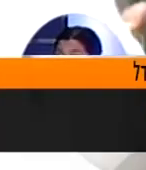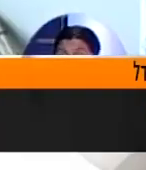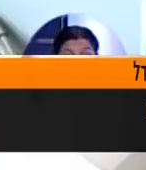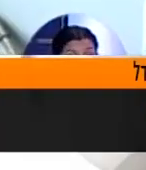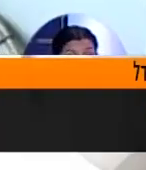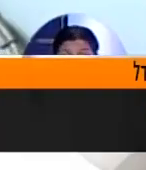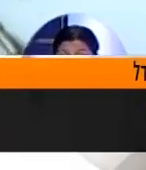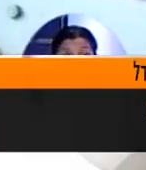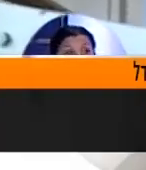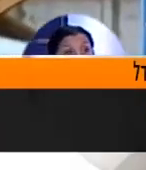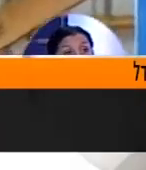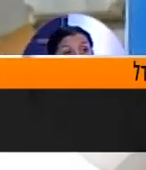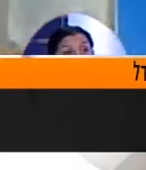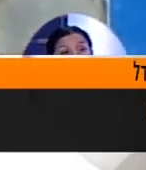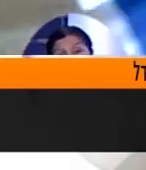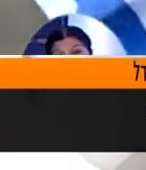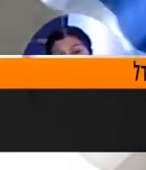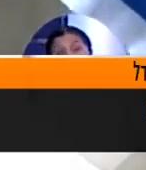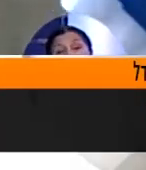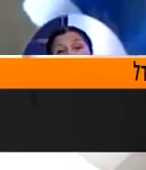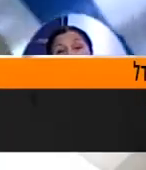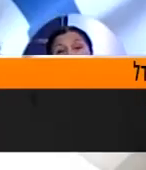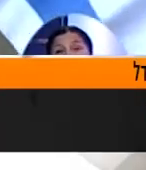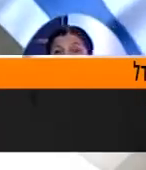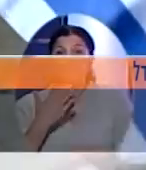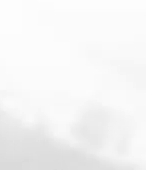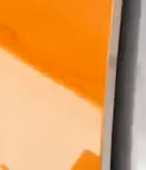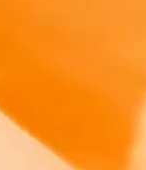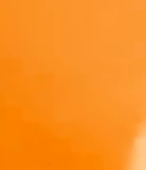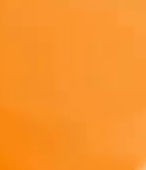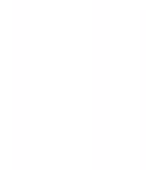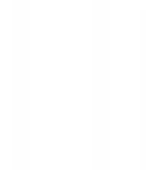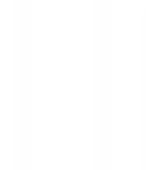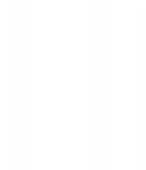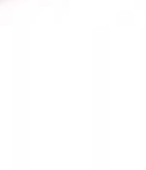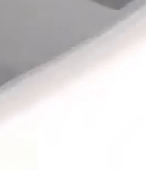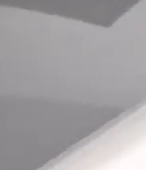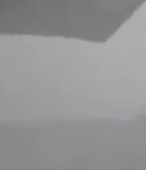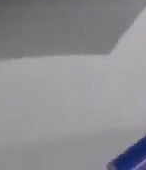והעובדים האלה יהיו הדור האחרון של ענף הטקסטיל בישראל.